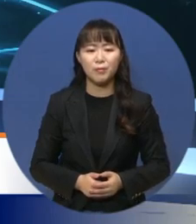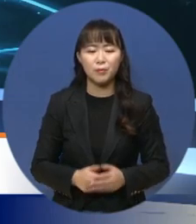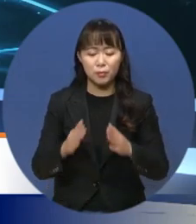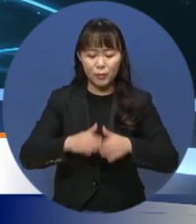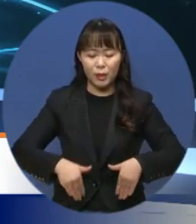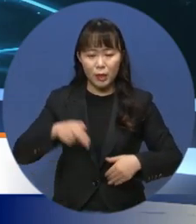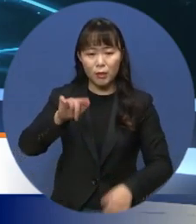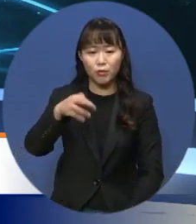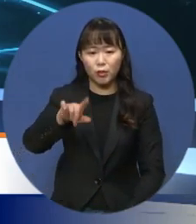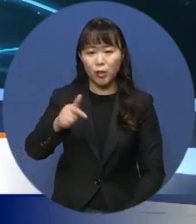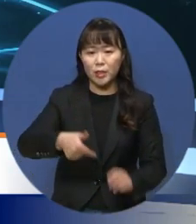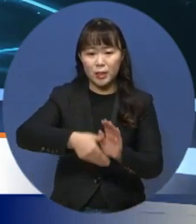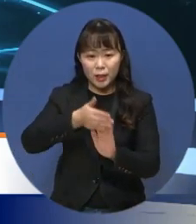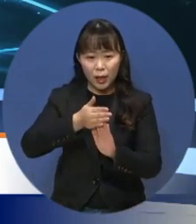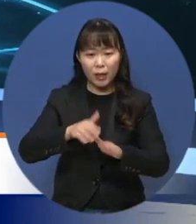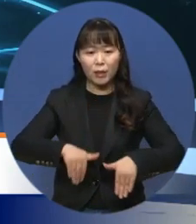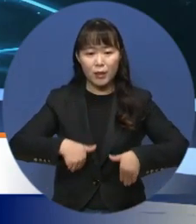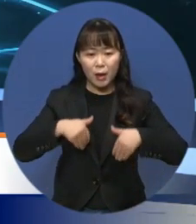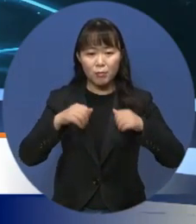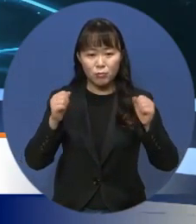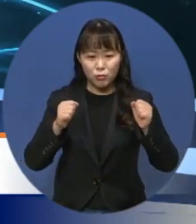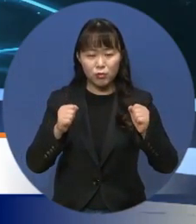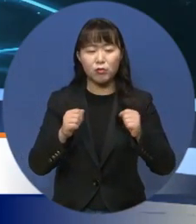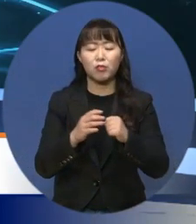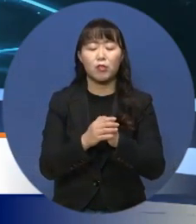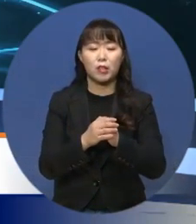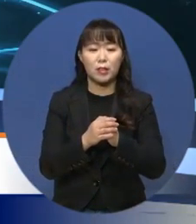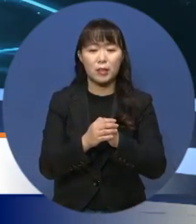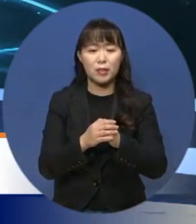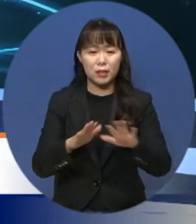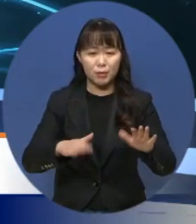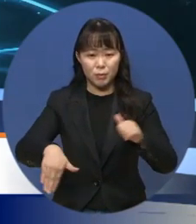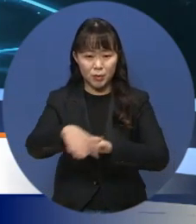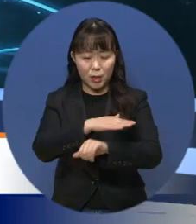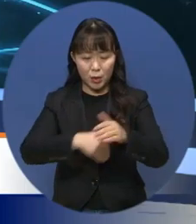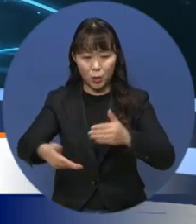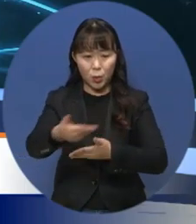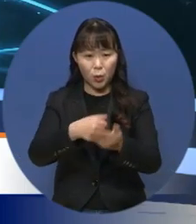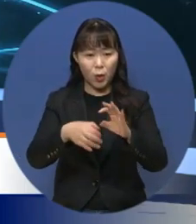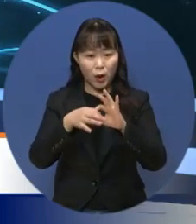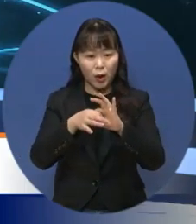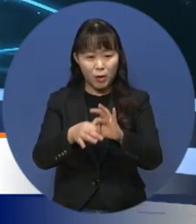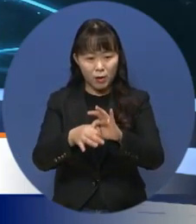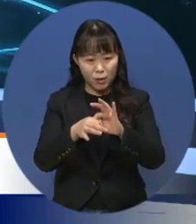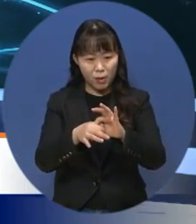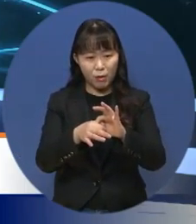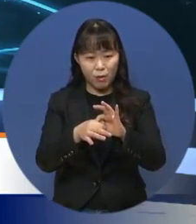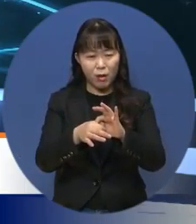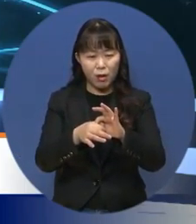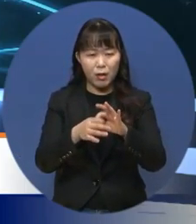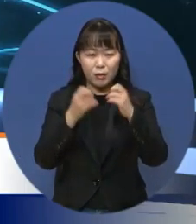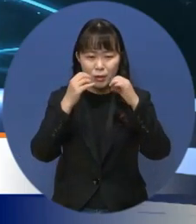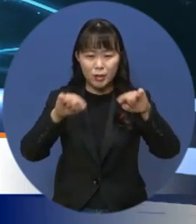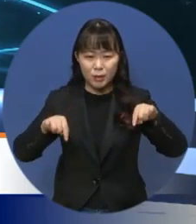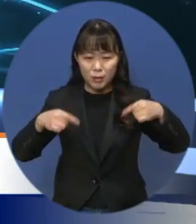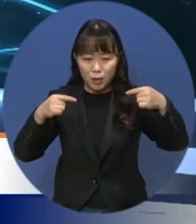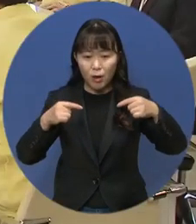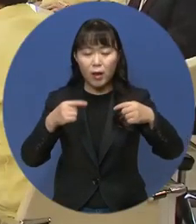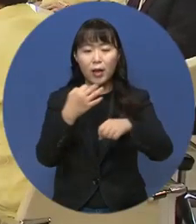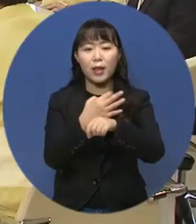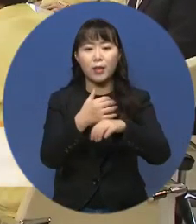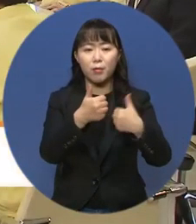전라남도 순천시가 남북 생태 경제 교류 활성화를 위한 국제기구 10년 간담회를 가졌습니다